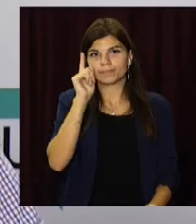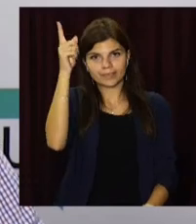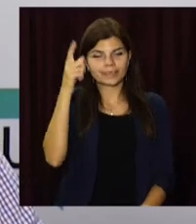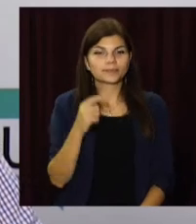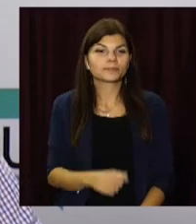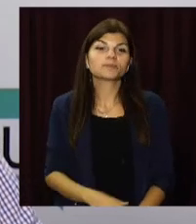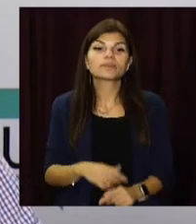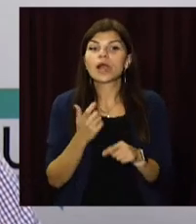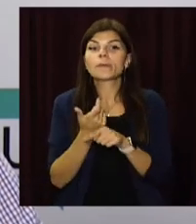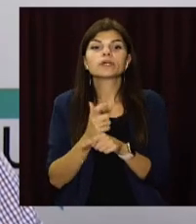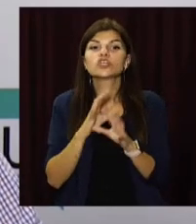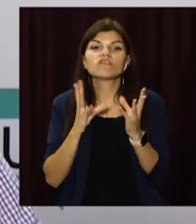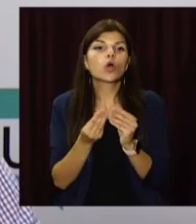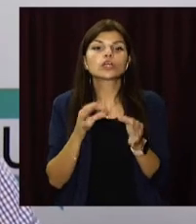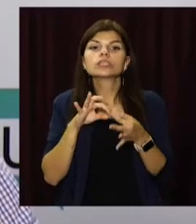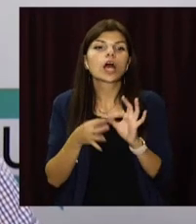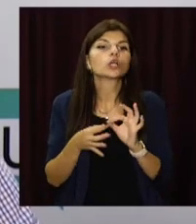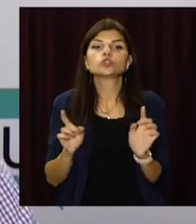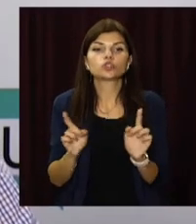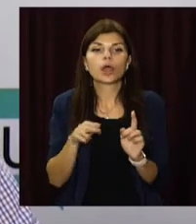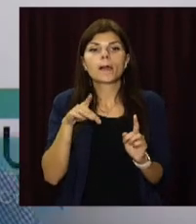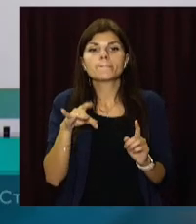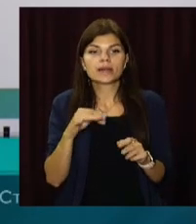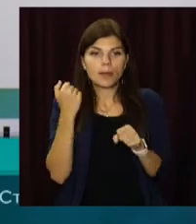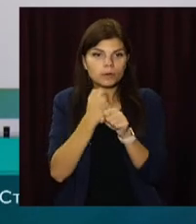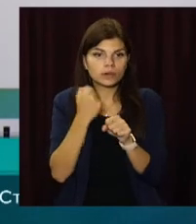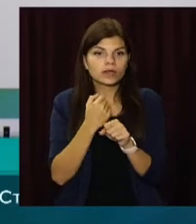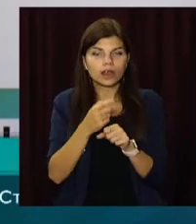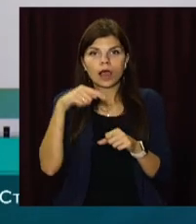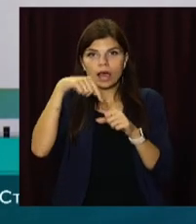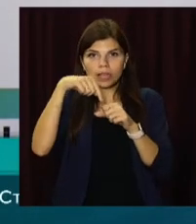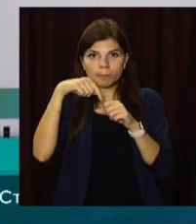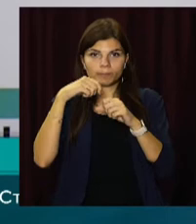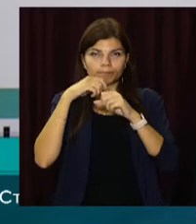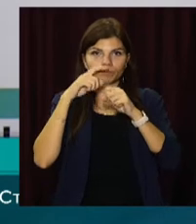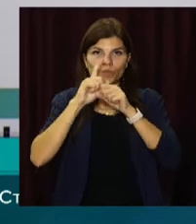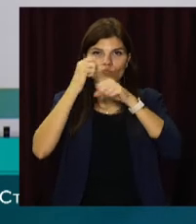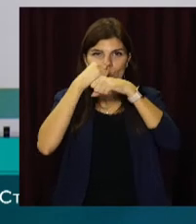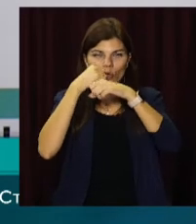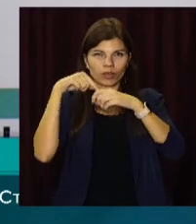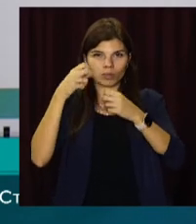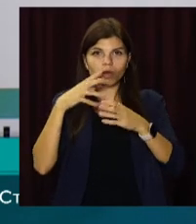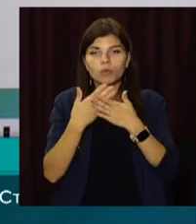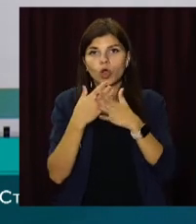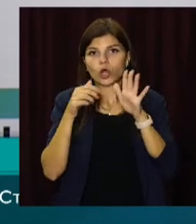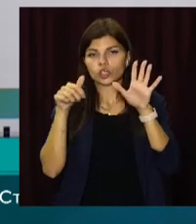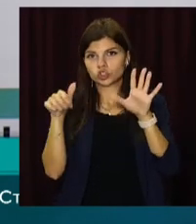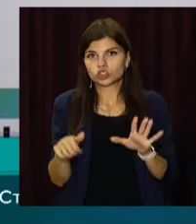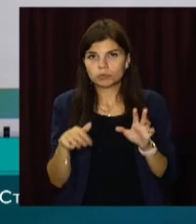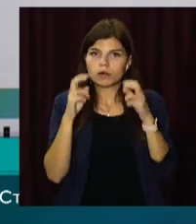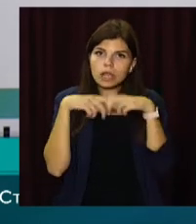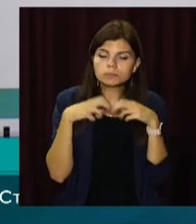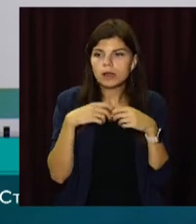Більше всього складнощів виникає при відпрацюванні двигунів. Це займає близько півроку.